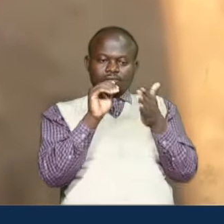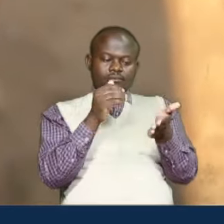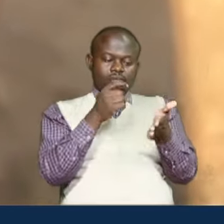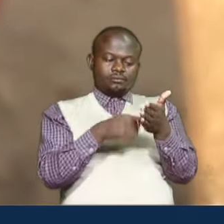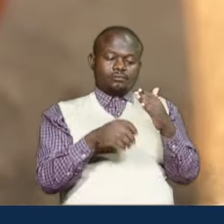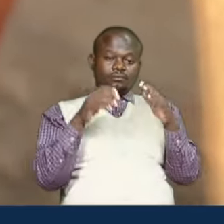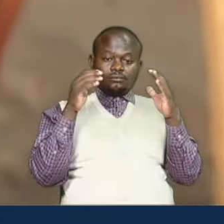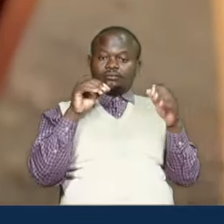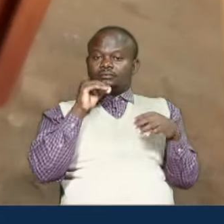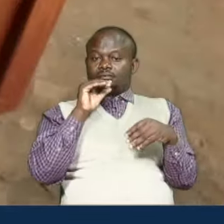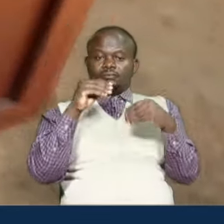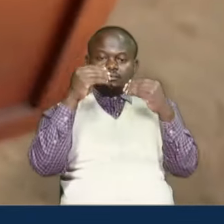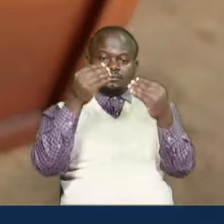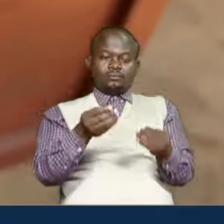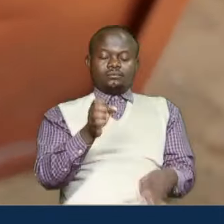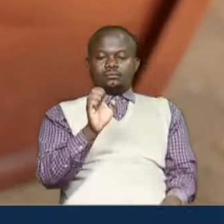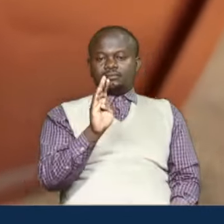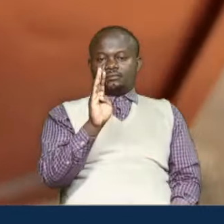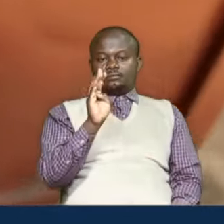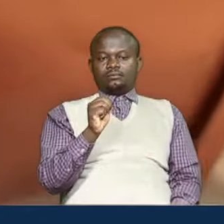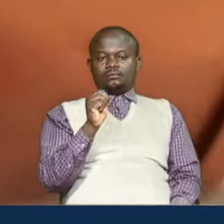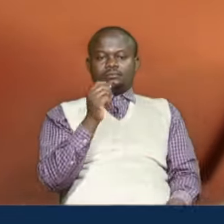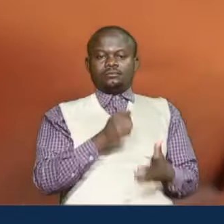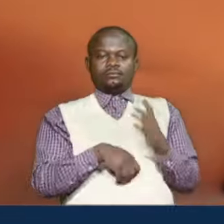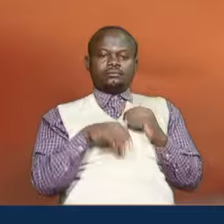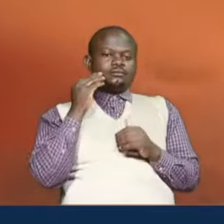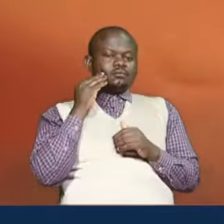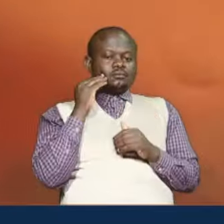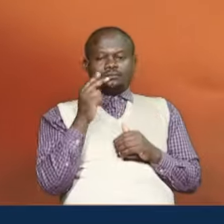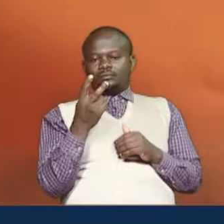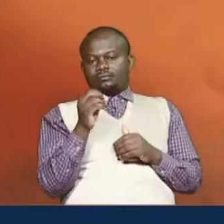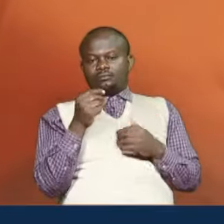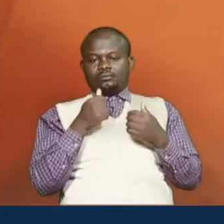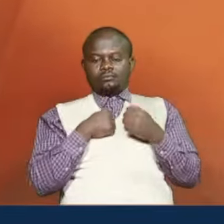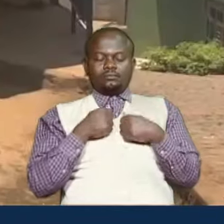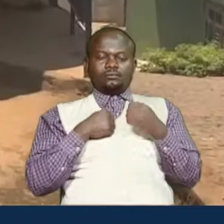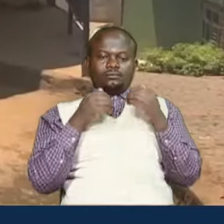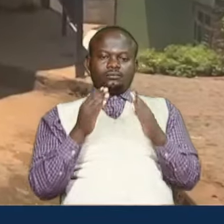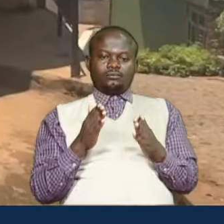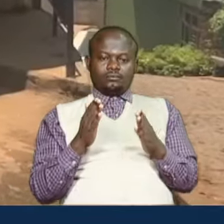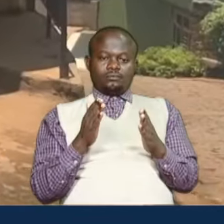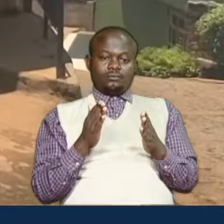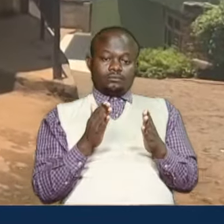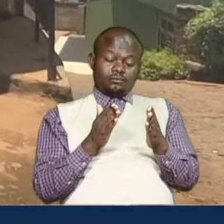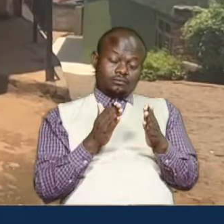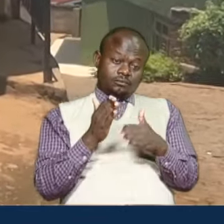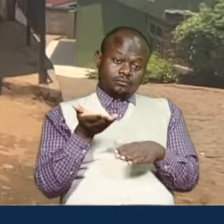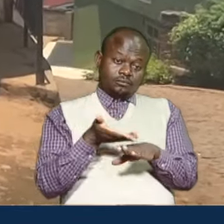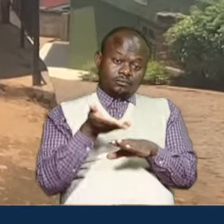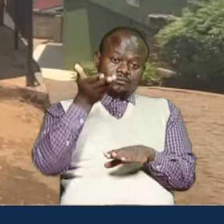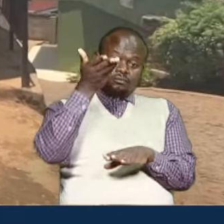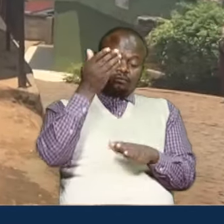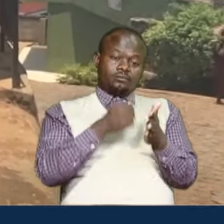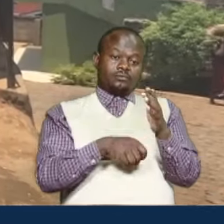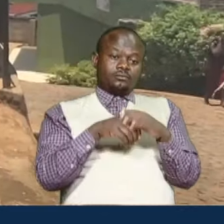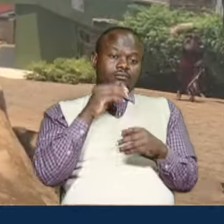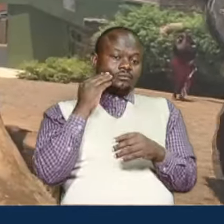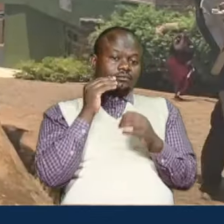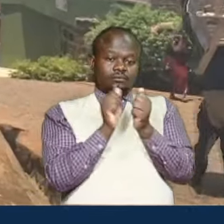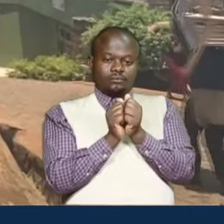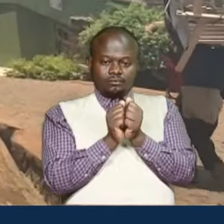munini utatanze inyemeza buguzi ya IBM acibwa miliyoni 20 z'amafaranga y'u Rwanda. Umusoresha wisumbuye acibwa miliyoni